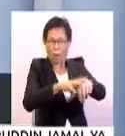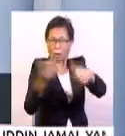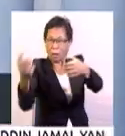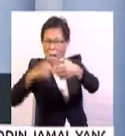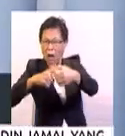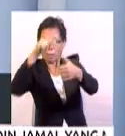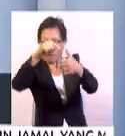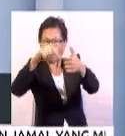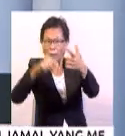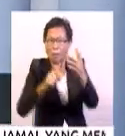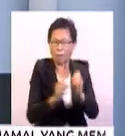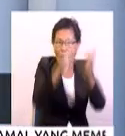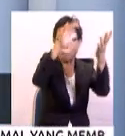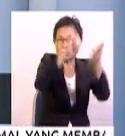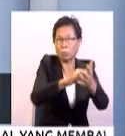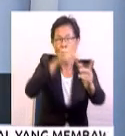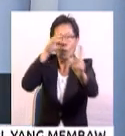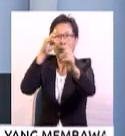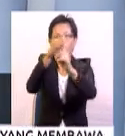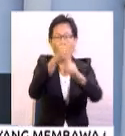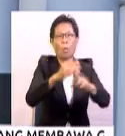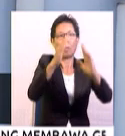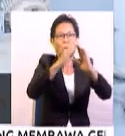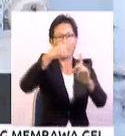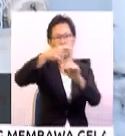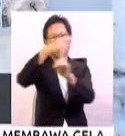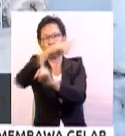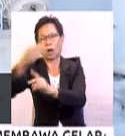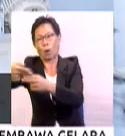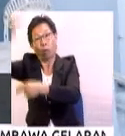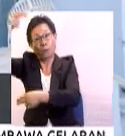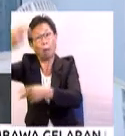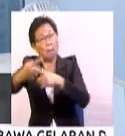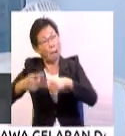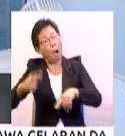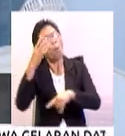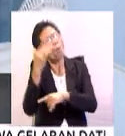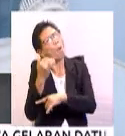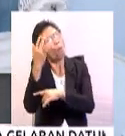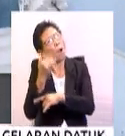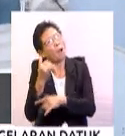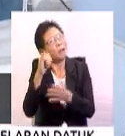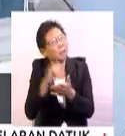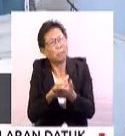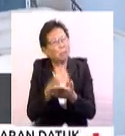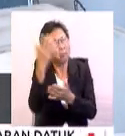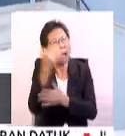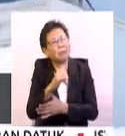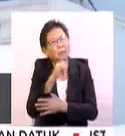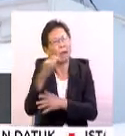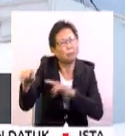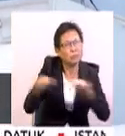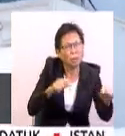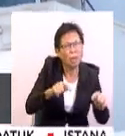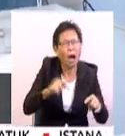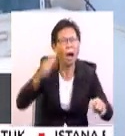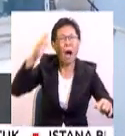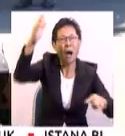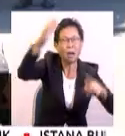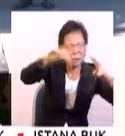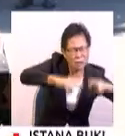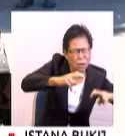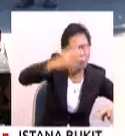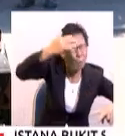beberapa siri letupan yang menyasarkan gereja dan hotel. Bagaimanapun, sebab mengapa perkara itu tidak diambil tindakan akan